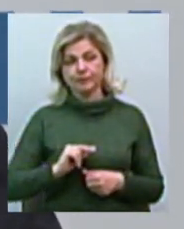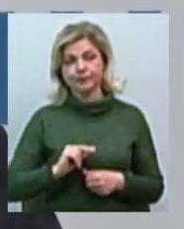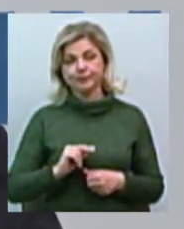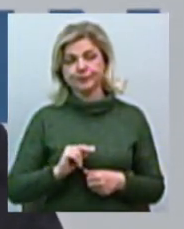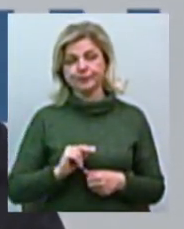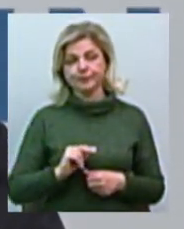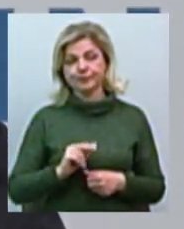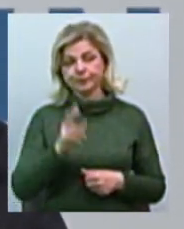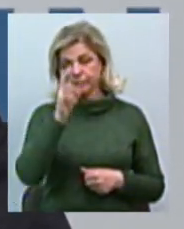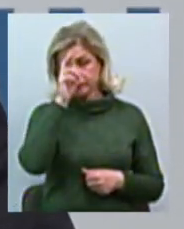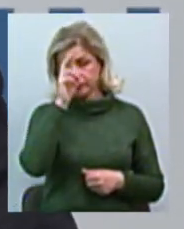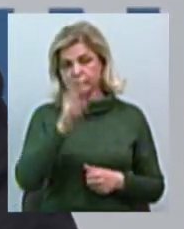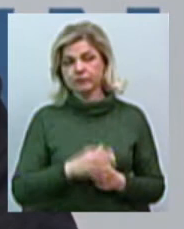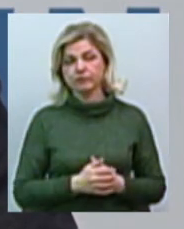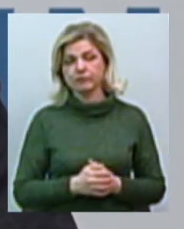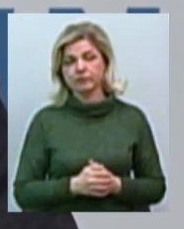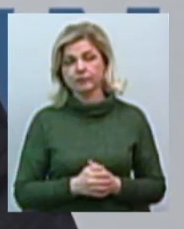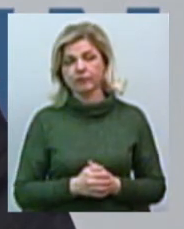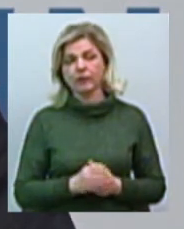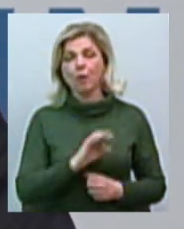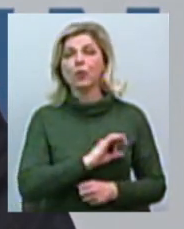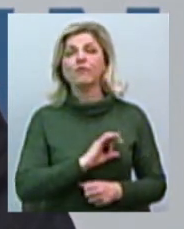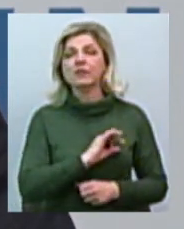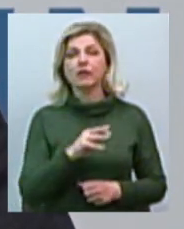насправді держава. Що з профспілками?